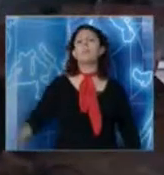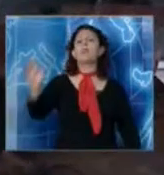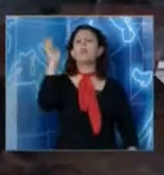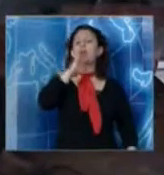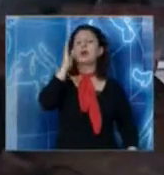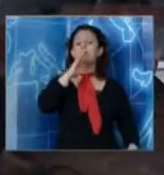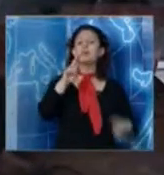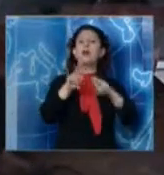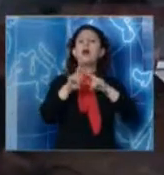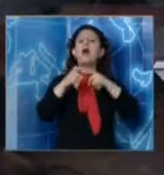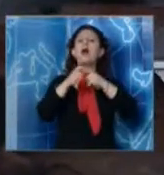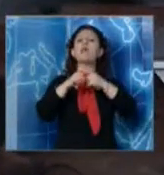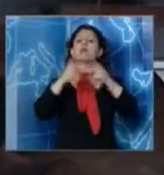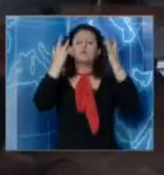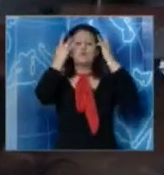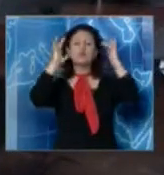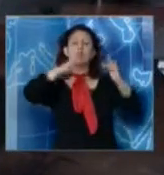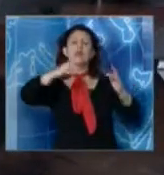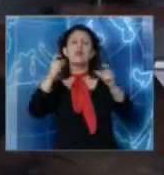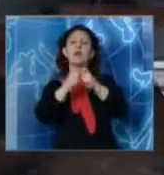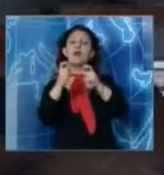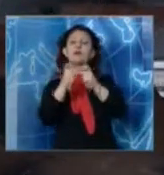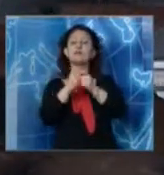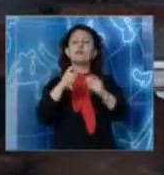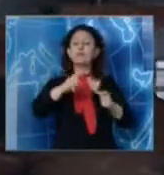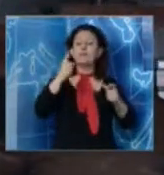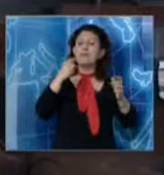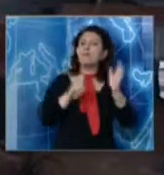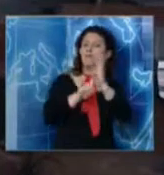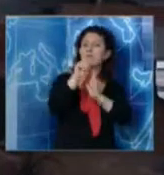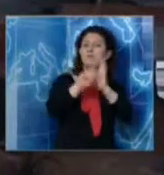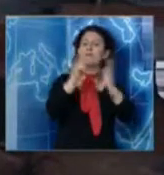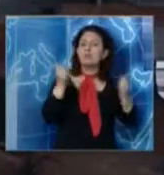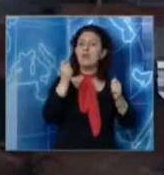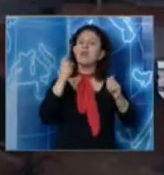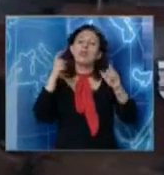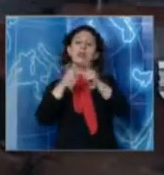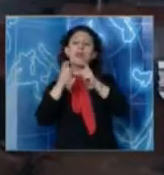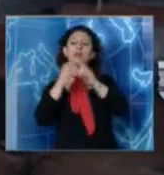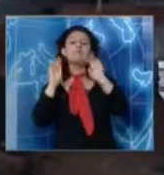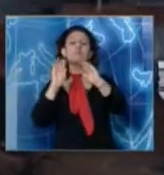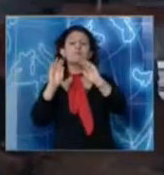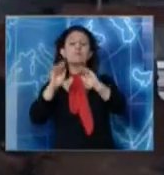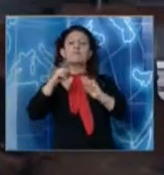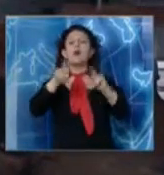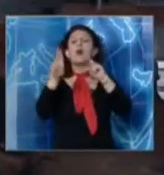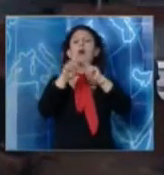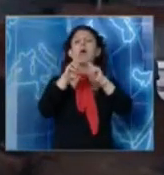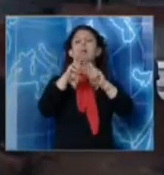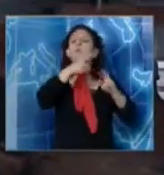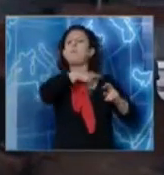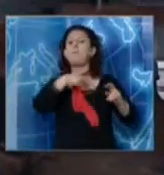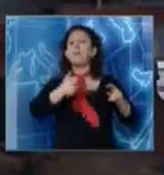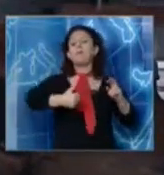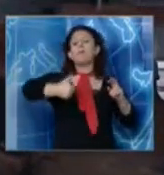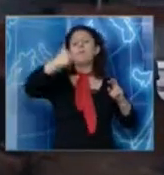Kocaeli Kafkas Kültür Derneği yönetimi, başarılı çalışmaları ve derneğe verdiği katkılar nedeniyle Kartepe Belediye Başkanı